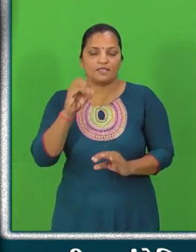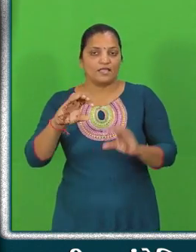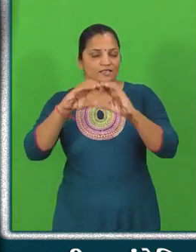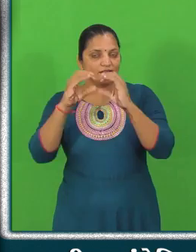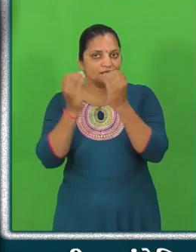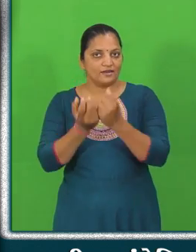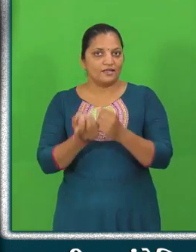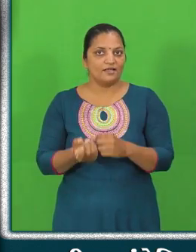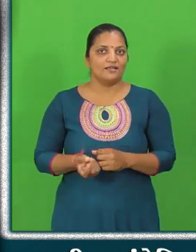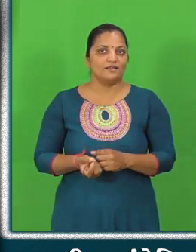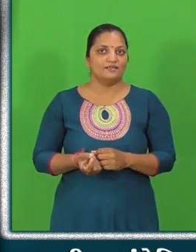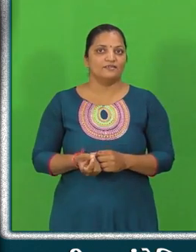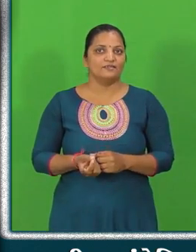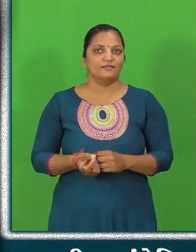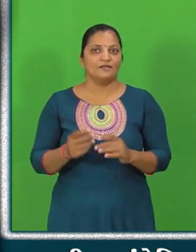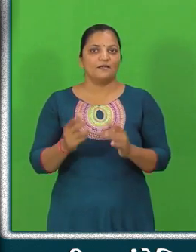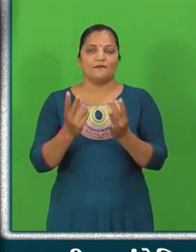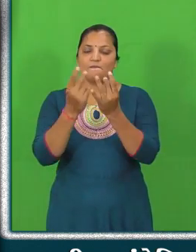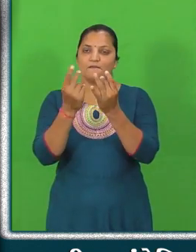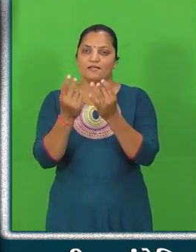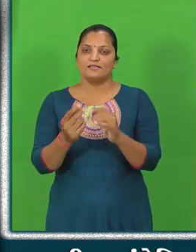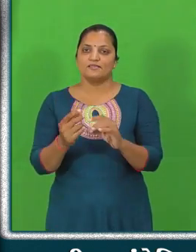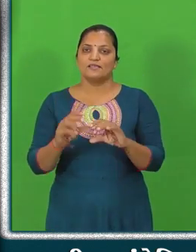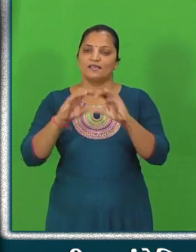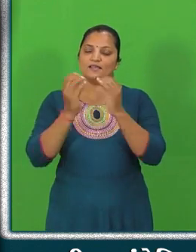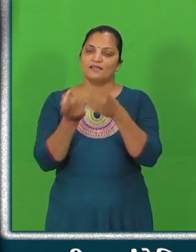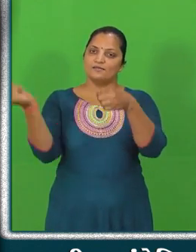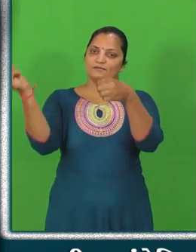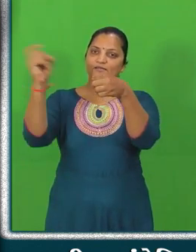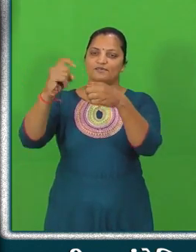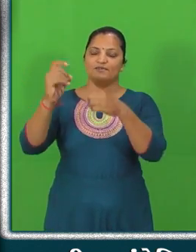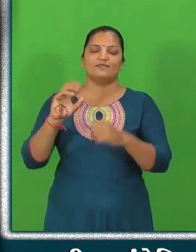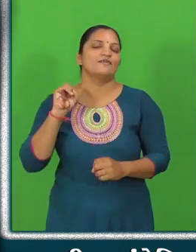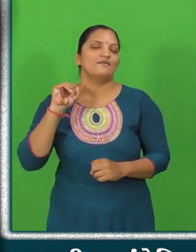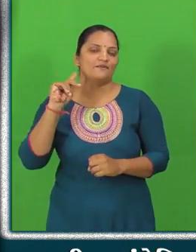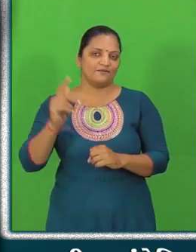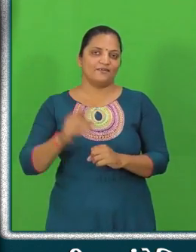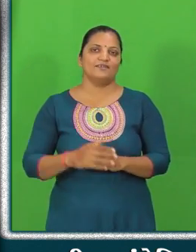10 o'clock 10 baje આપકો મેથ્સ કે ક્લાસ મે હાજર હોના હૈ. ઓકે,